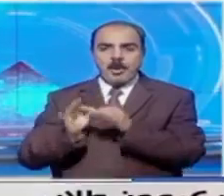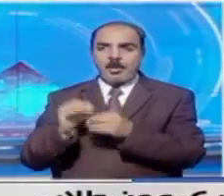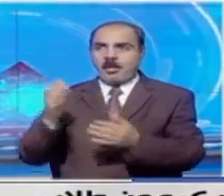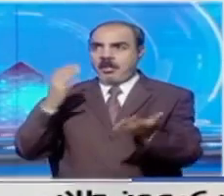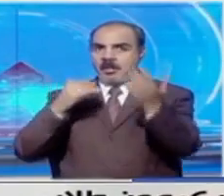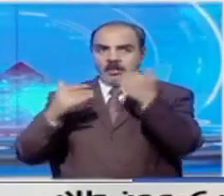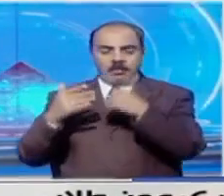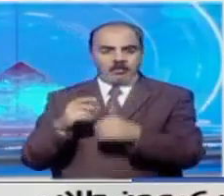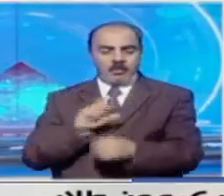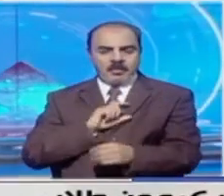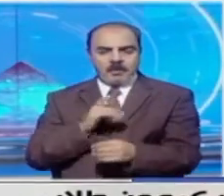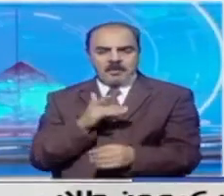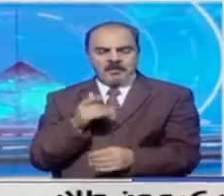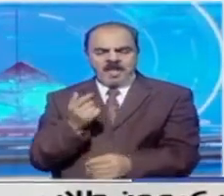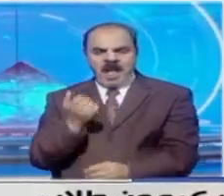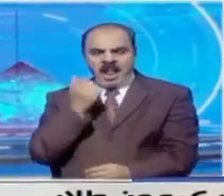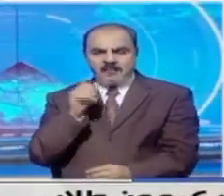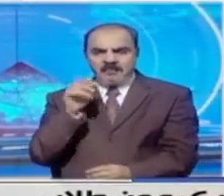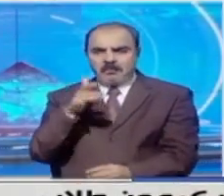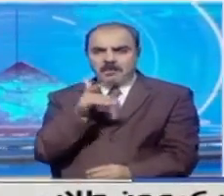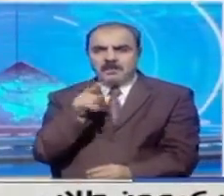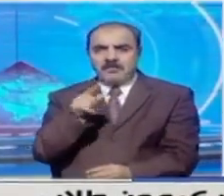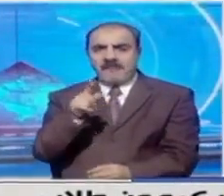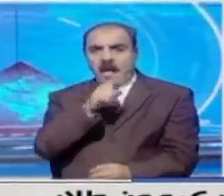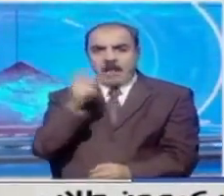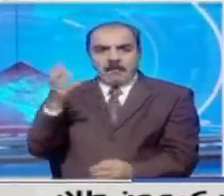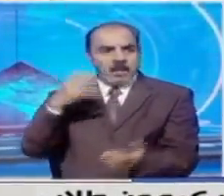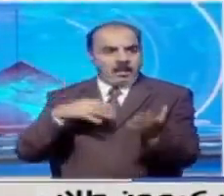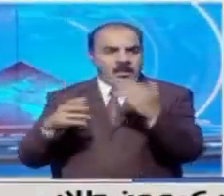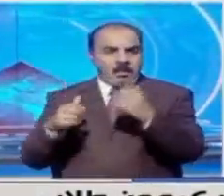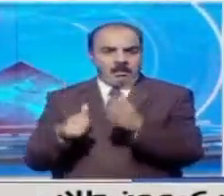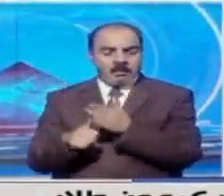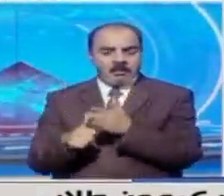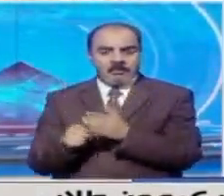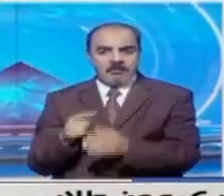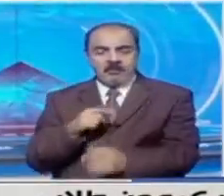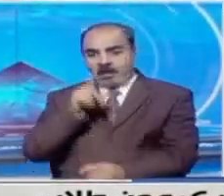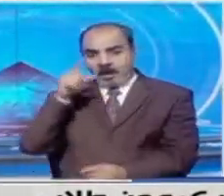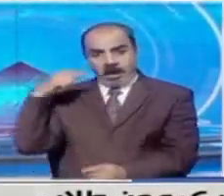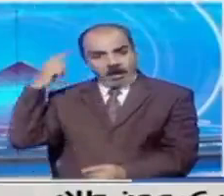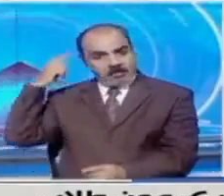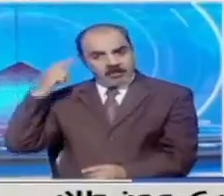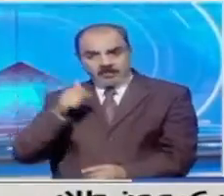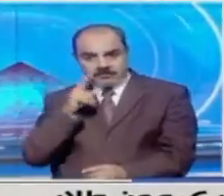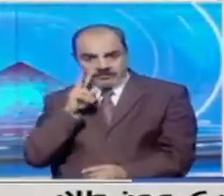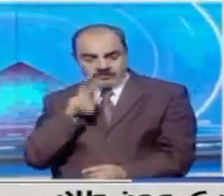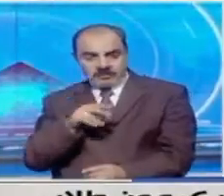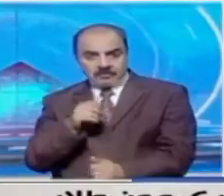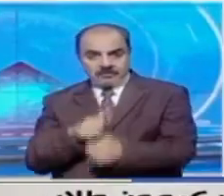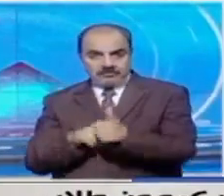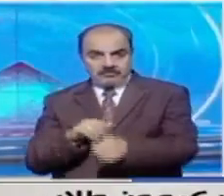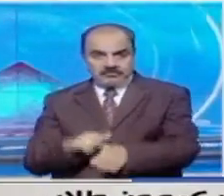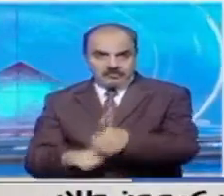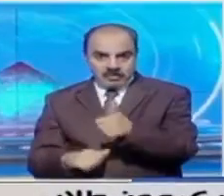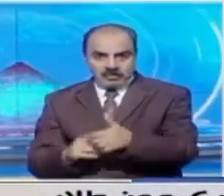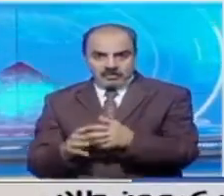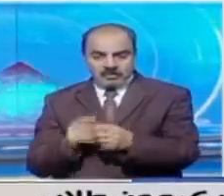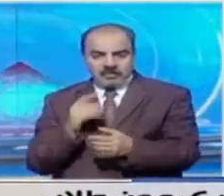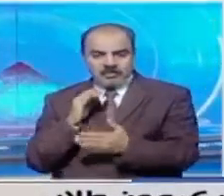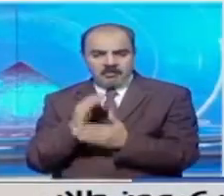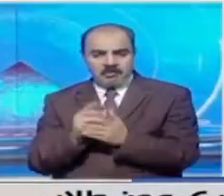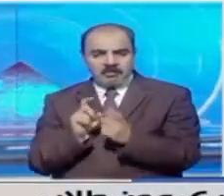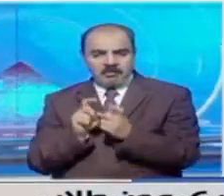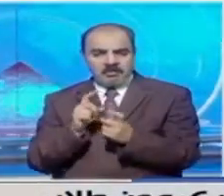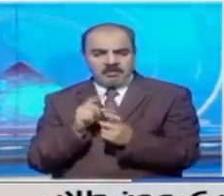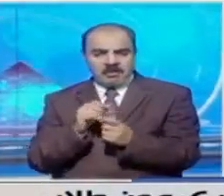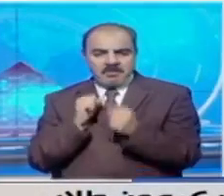ألف طالب وطالبة من 46 دولة حول العالم. ويرى الأزهر الشريف أن نجاح هذه المسابقة يعد تحديا